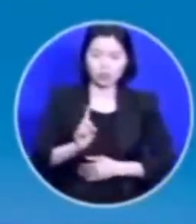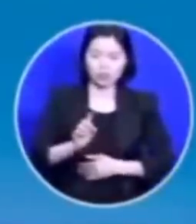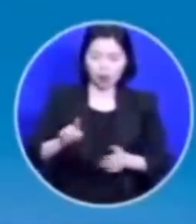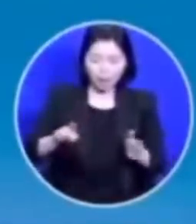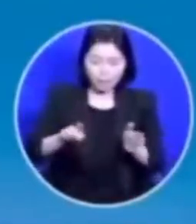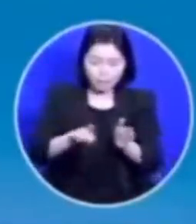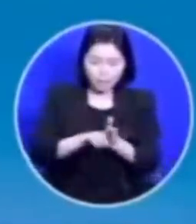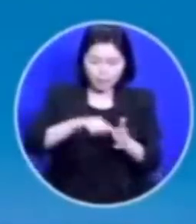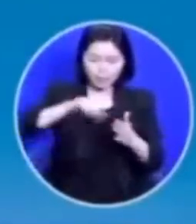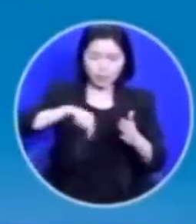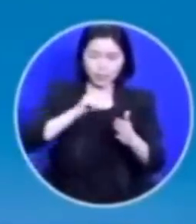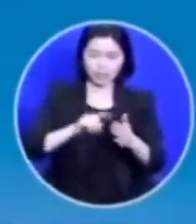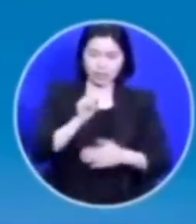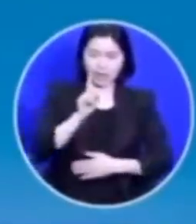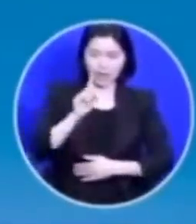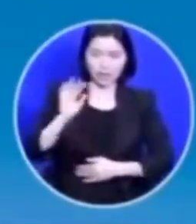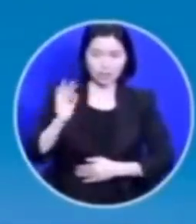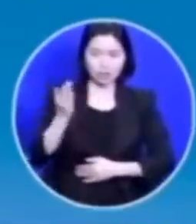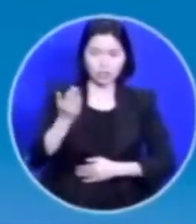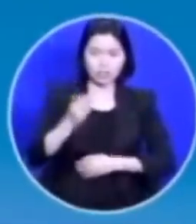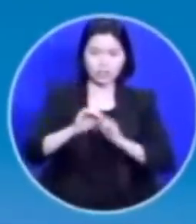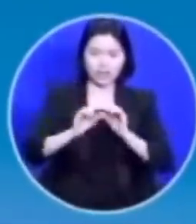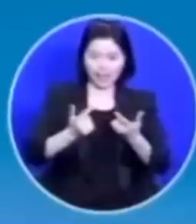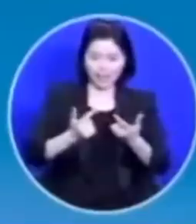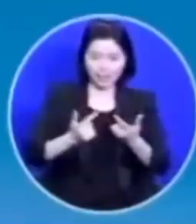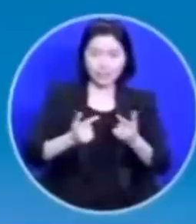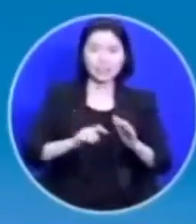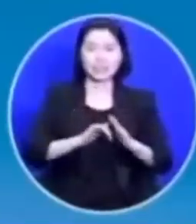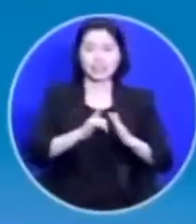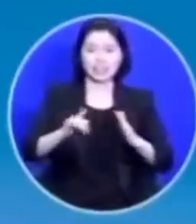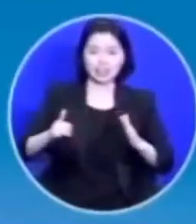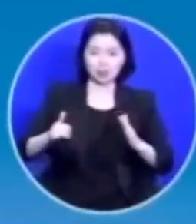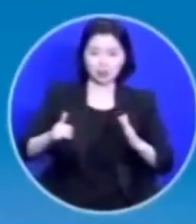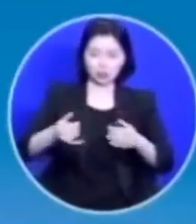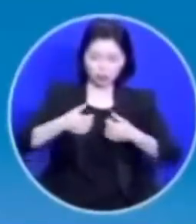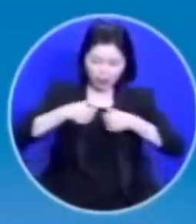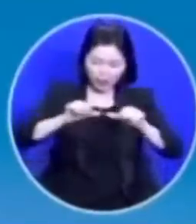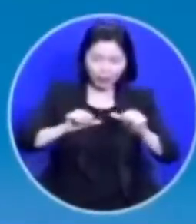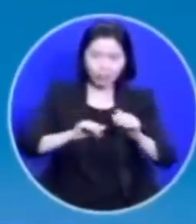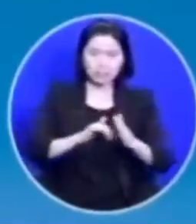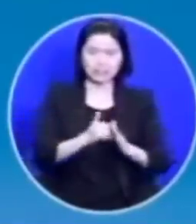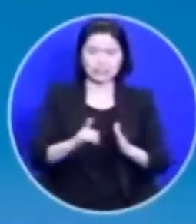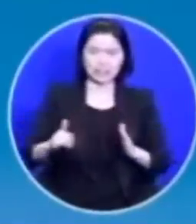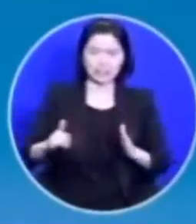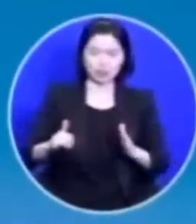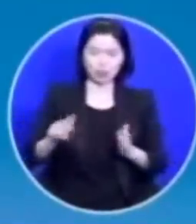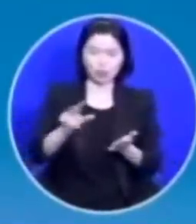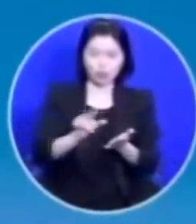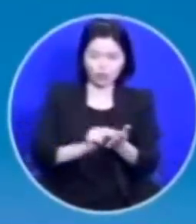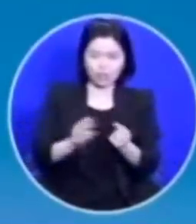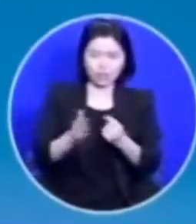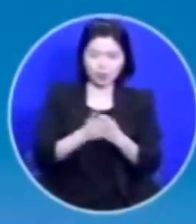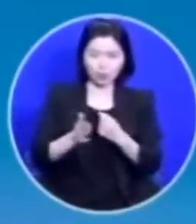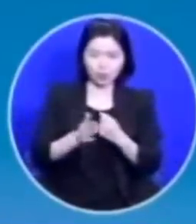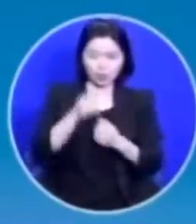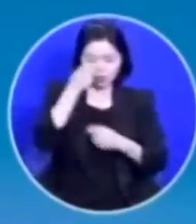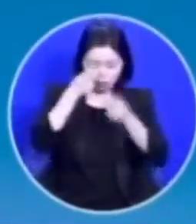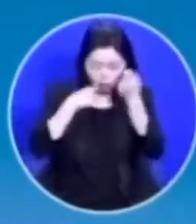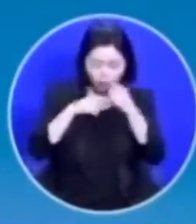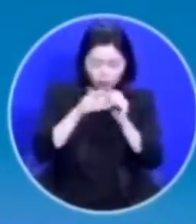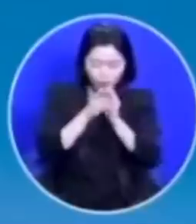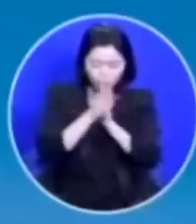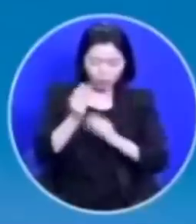하나가 되지 않은 가족들 또는 깨어진 가족 문제로 인해서 눈물로 기도하는 성도 를